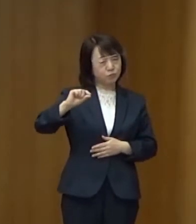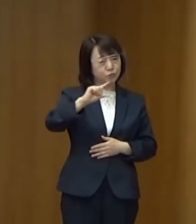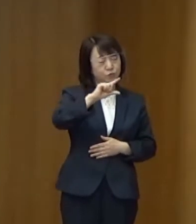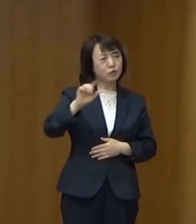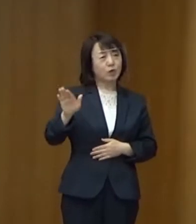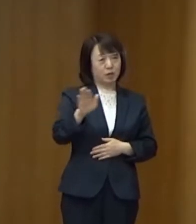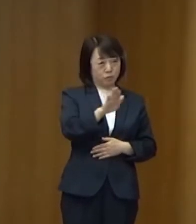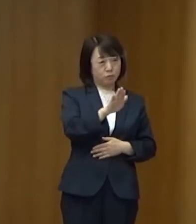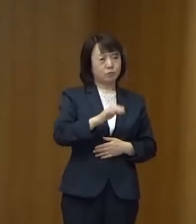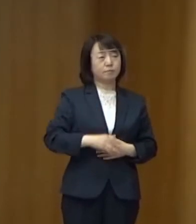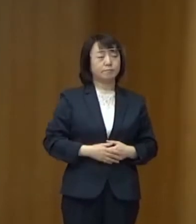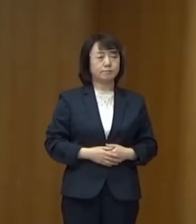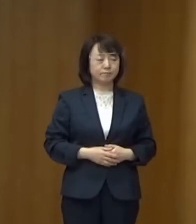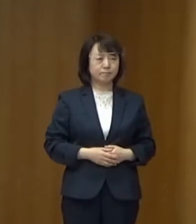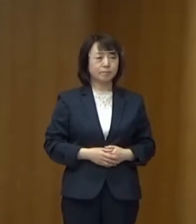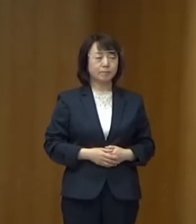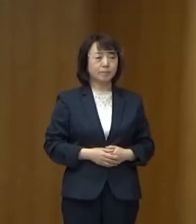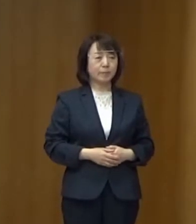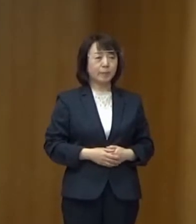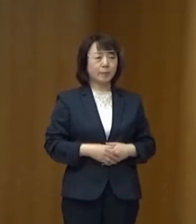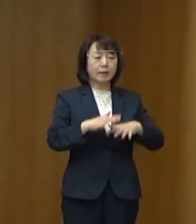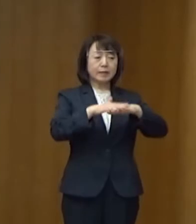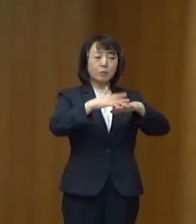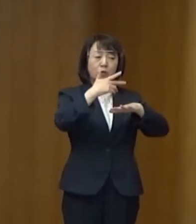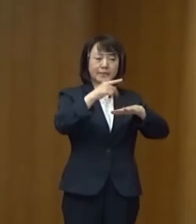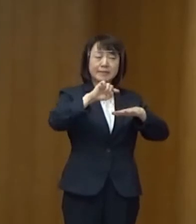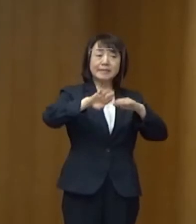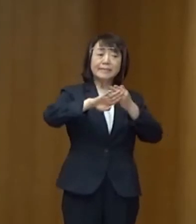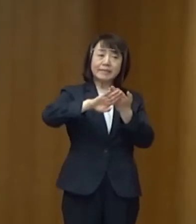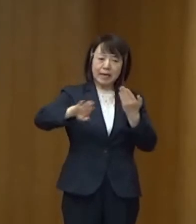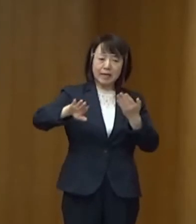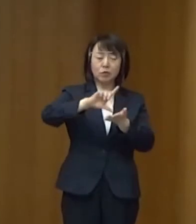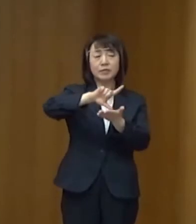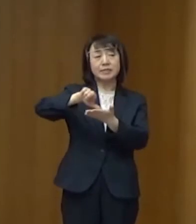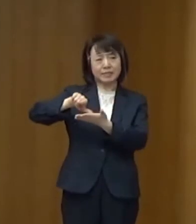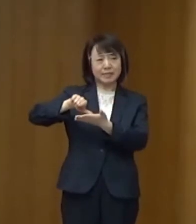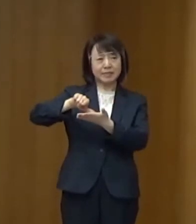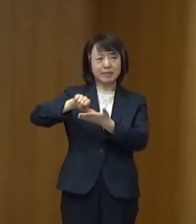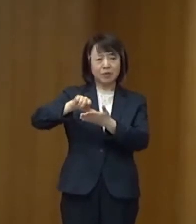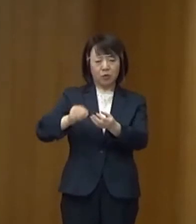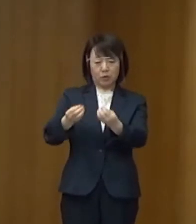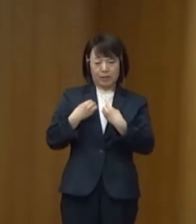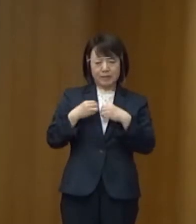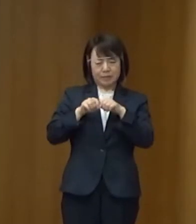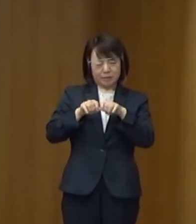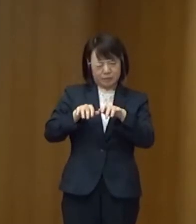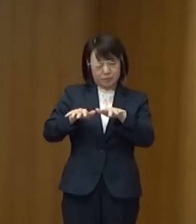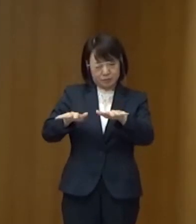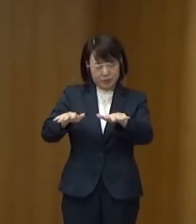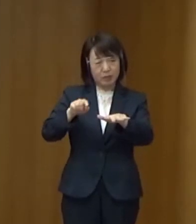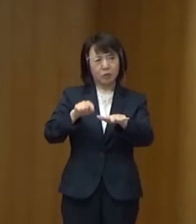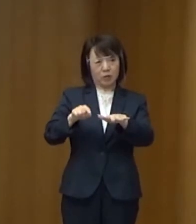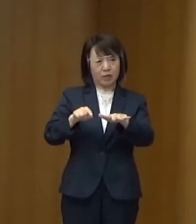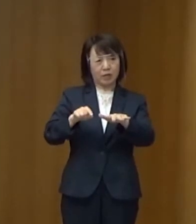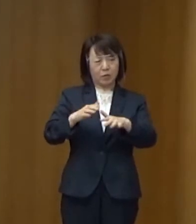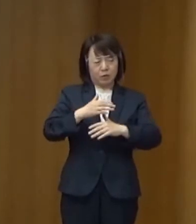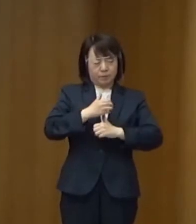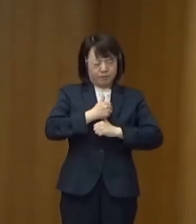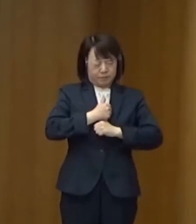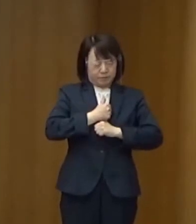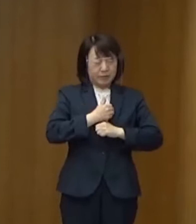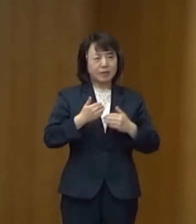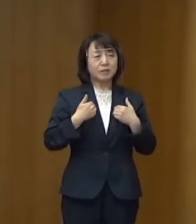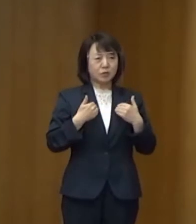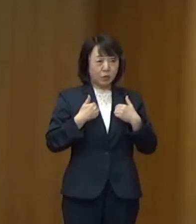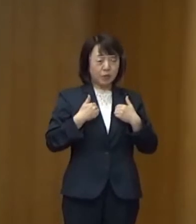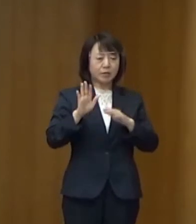がございます。札幌市以外の地域の感染拡大にも最新の注意を払っていかなければ